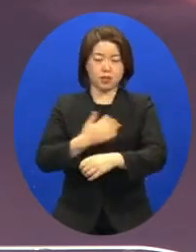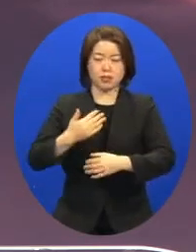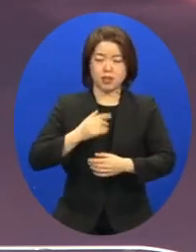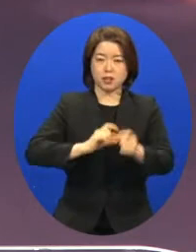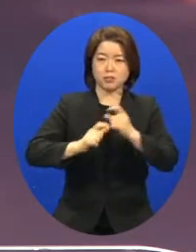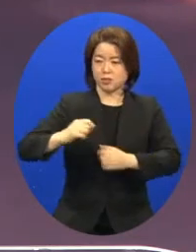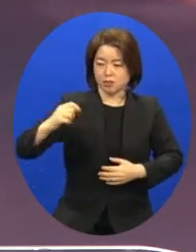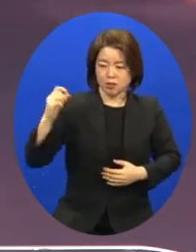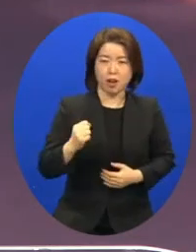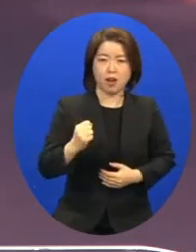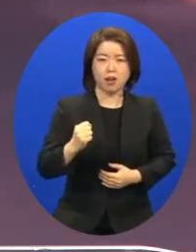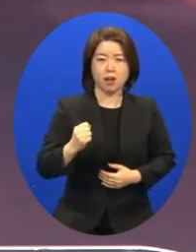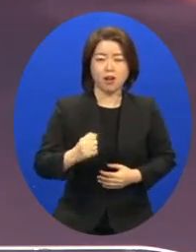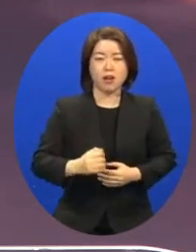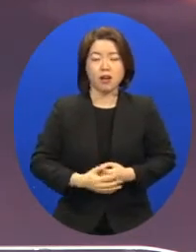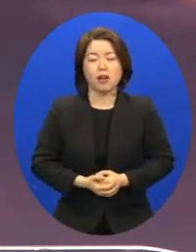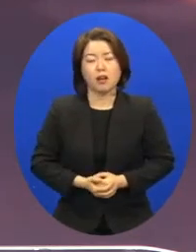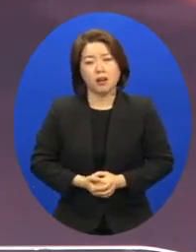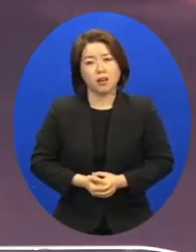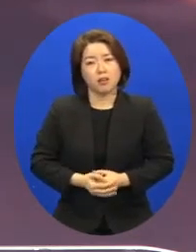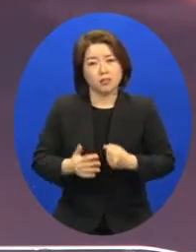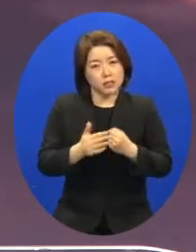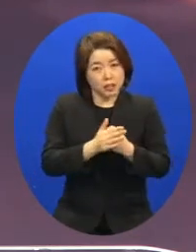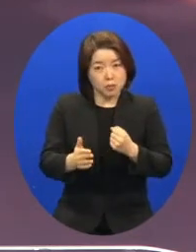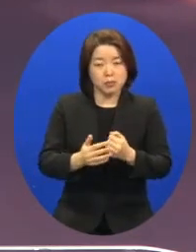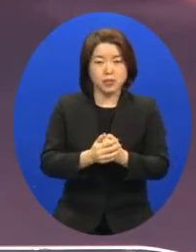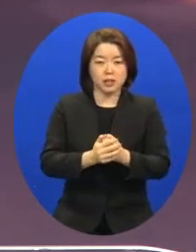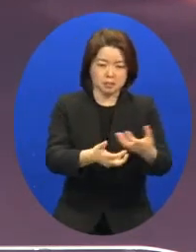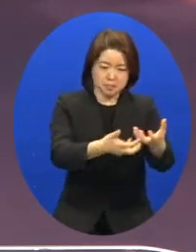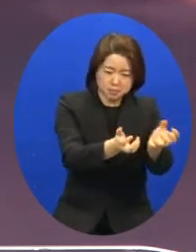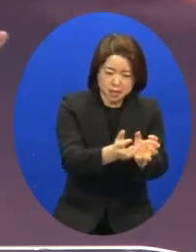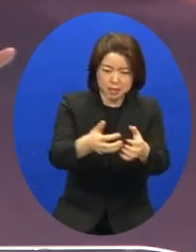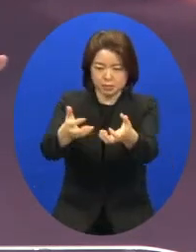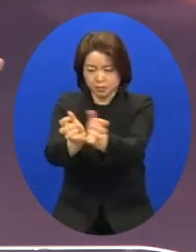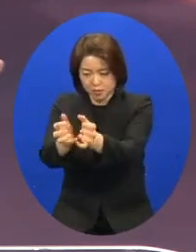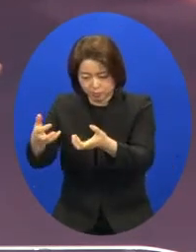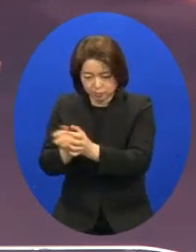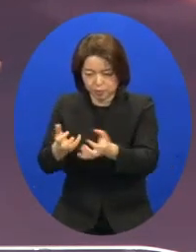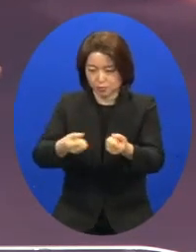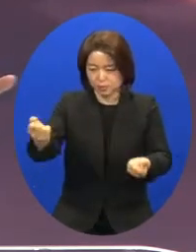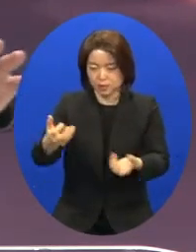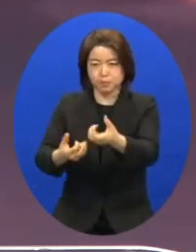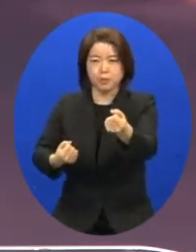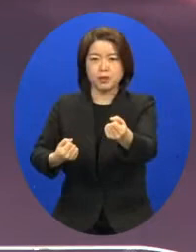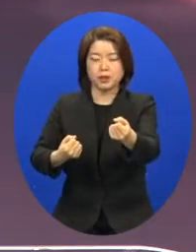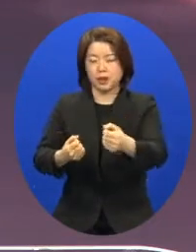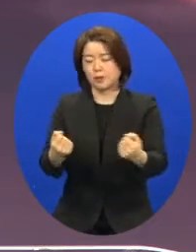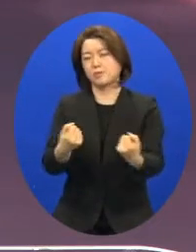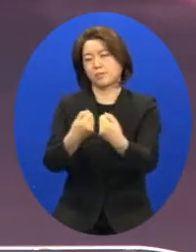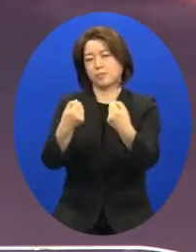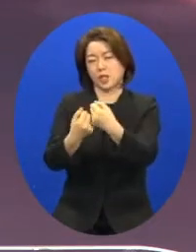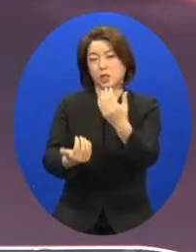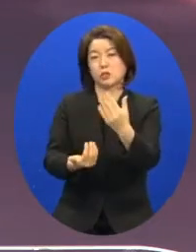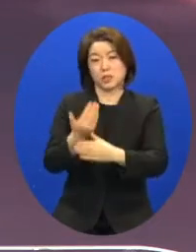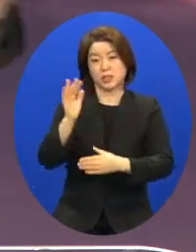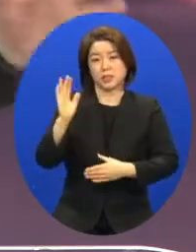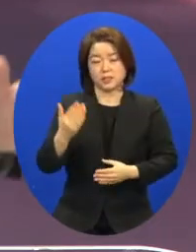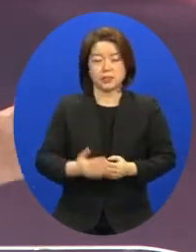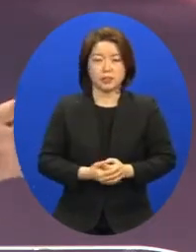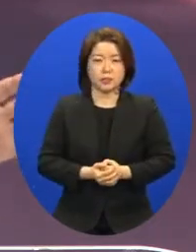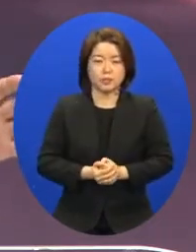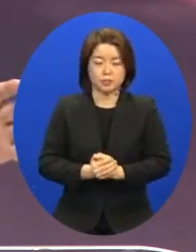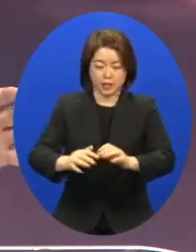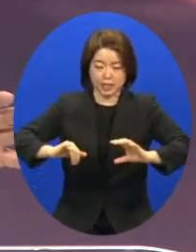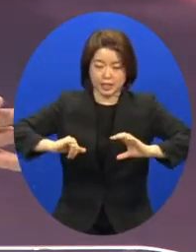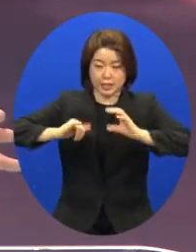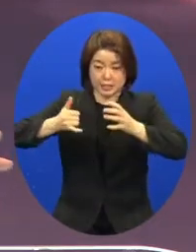강하다. 그러니까 파가 생기고 다툼이 생기는 겁니다. 우리가 세상에서 보는 모든